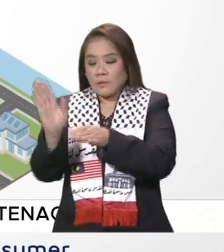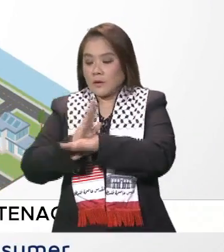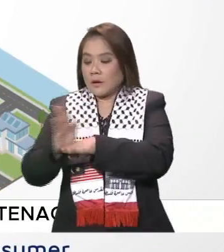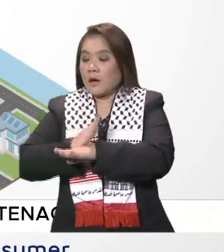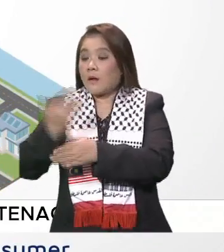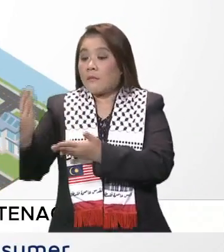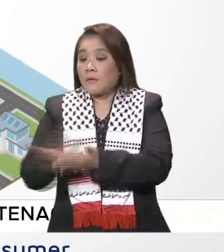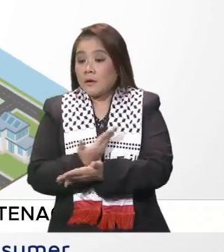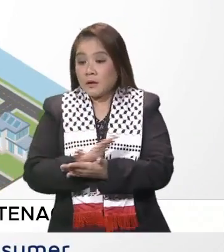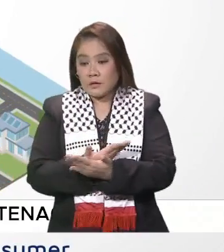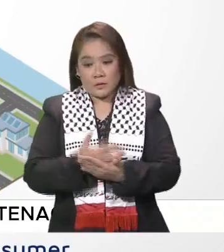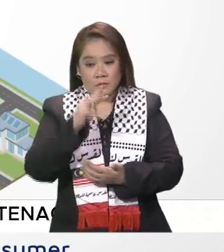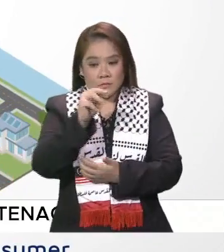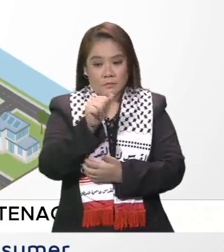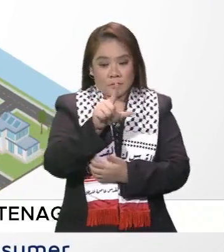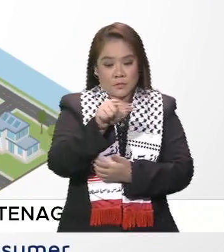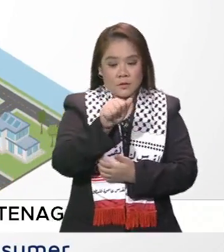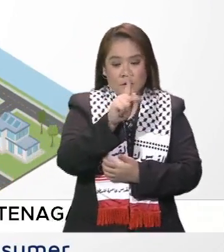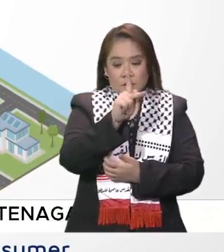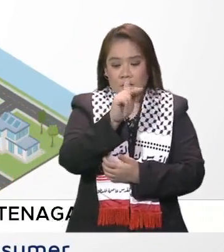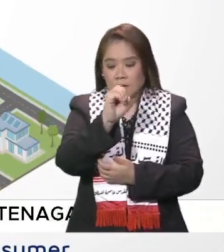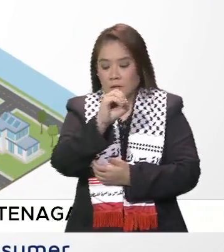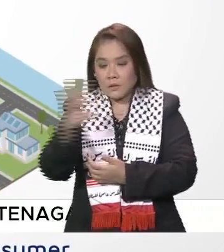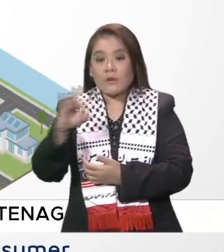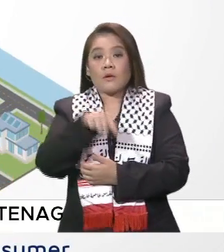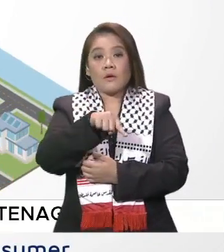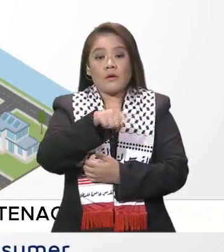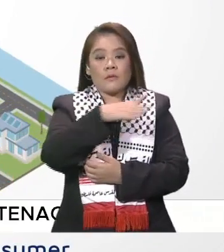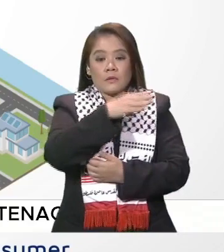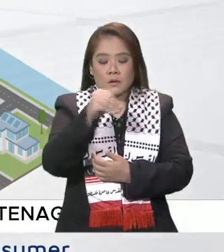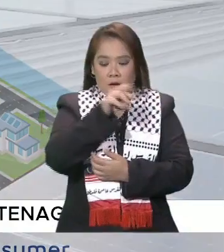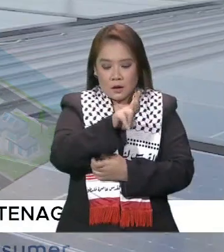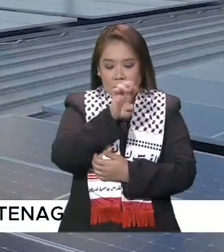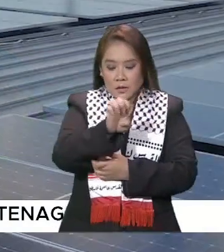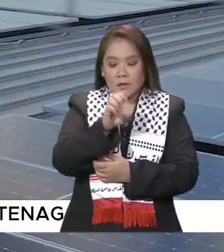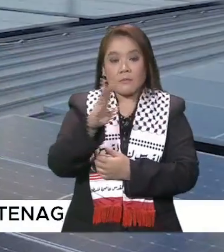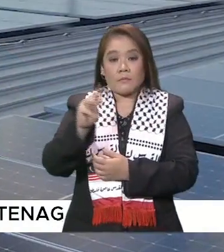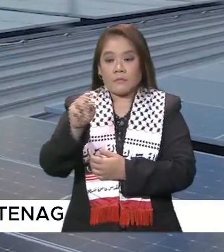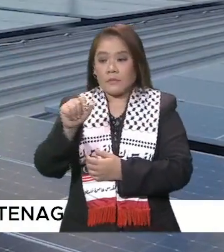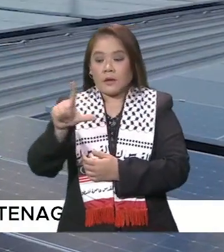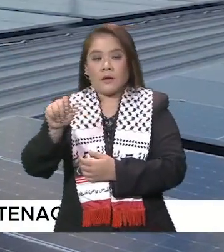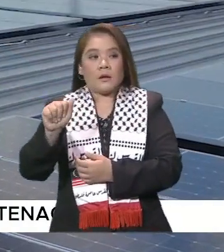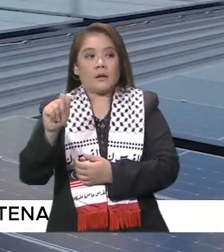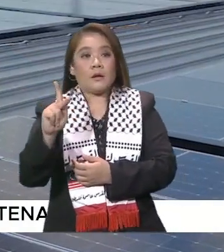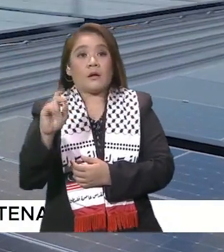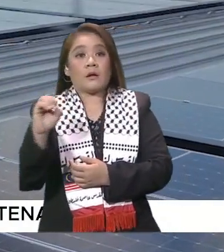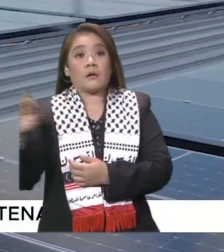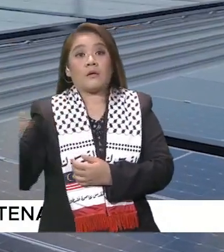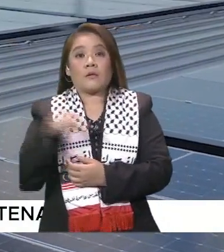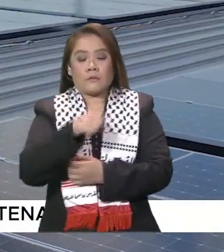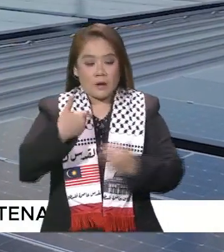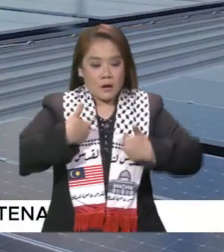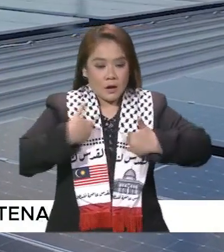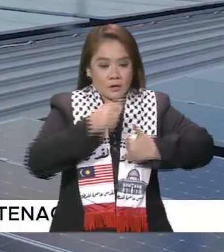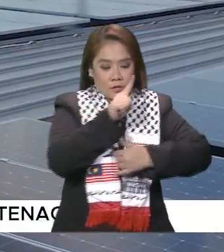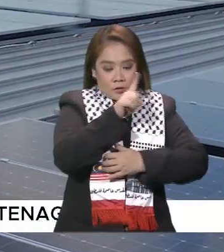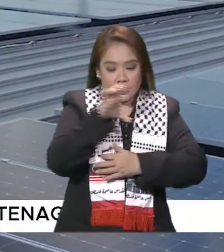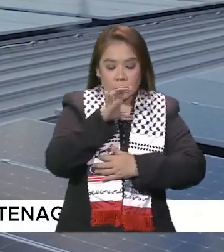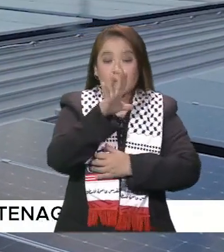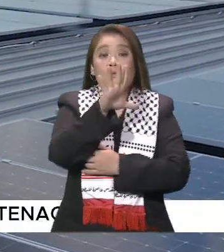barunya, iaitu Malakoff Green Solutions, portfolio RE Malakoff kini mempunyai kapasiti sebanyak